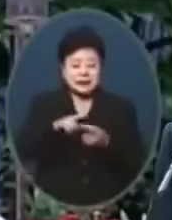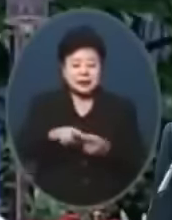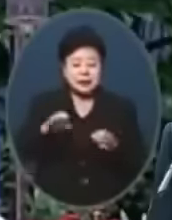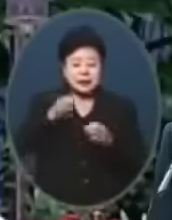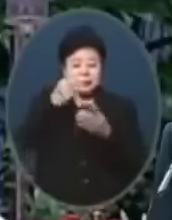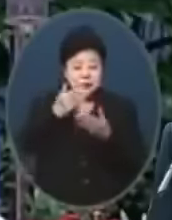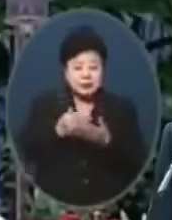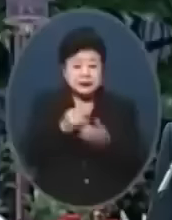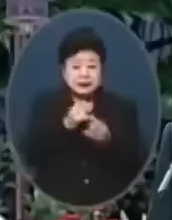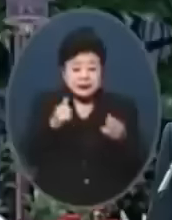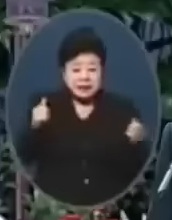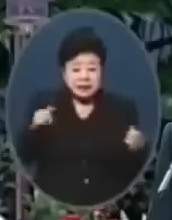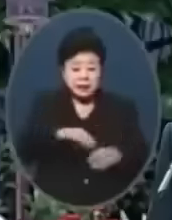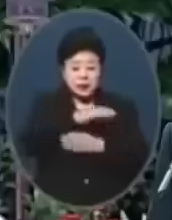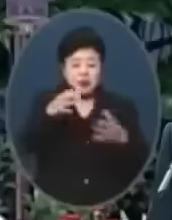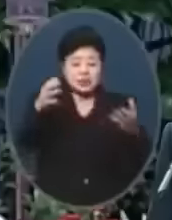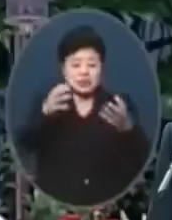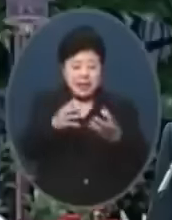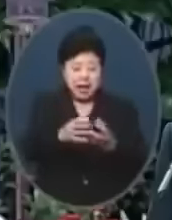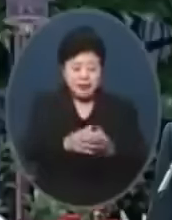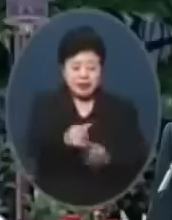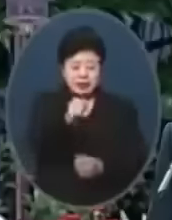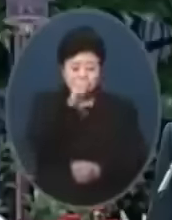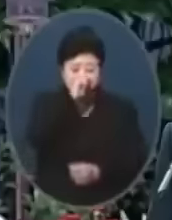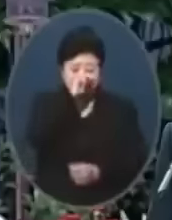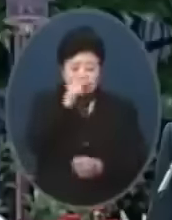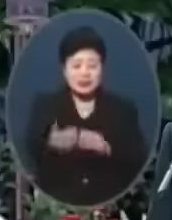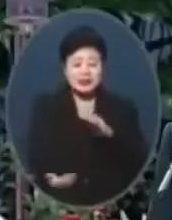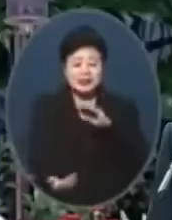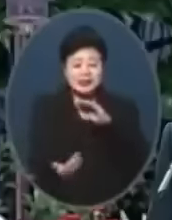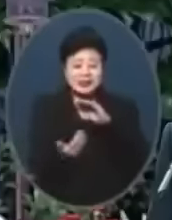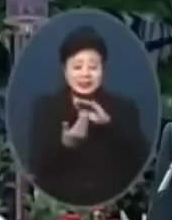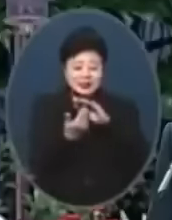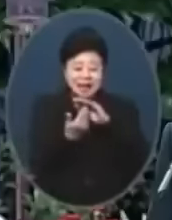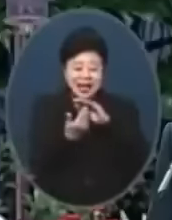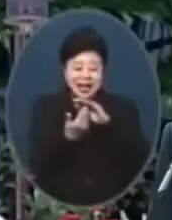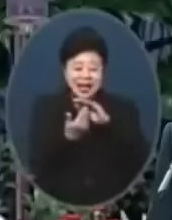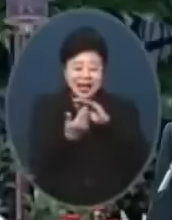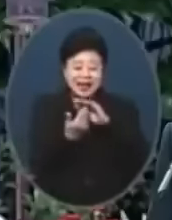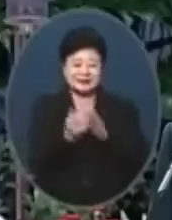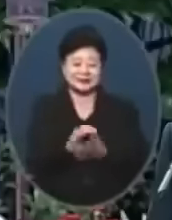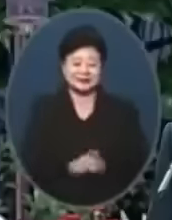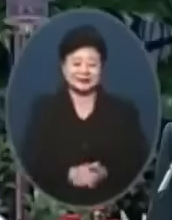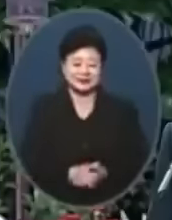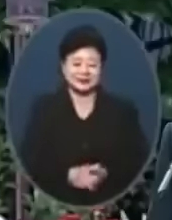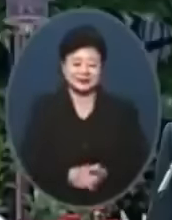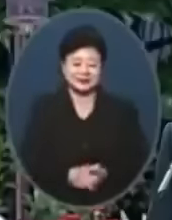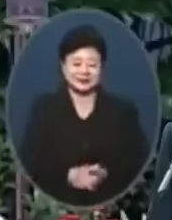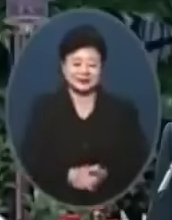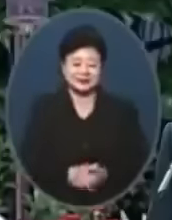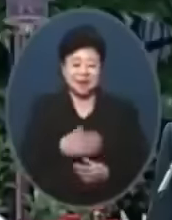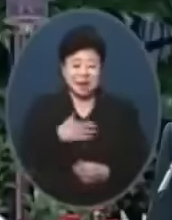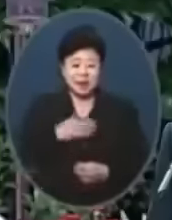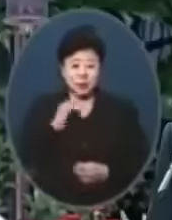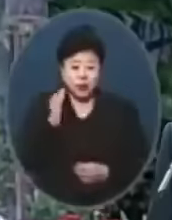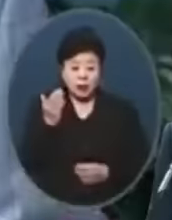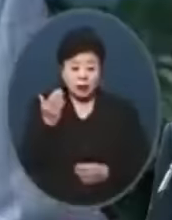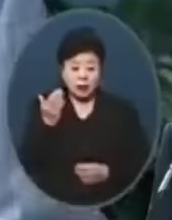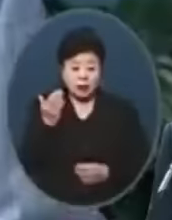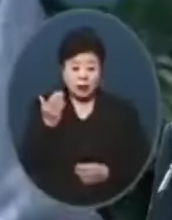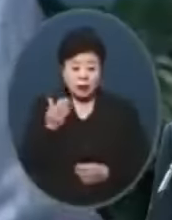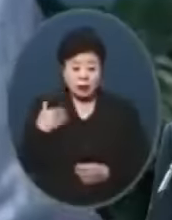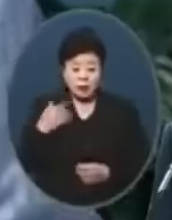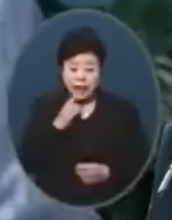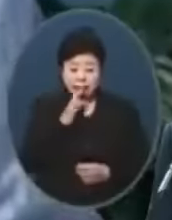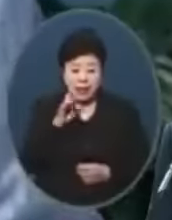입은 자들에게는 모든 것이 합력하여 선을 이루느니라. 이걸 알아야 돼요. 모르면